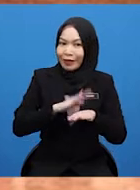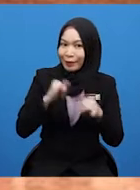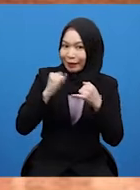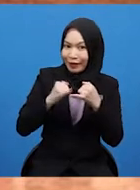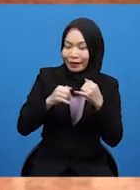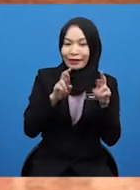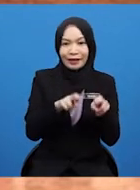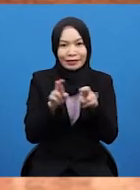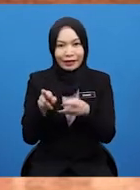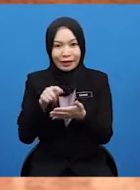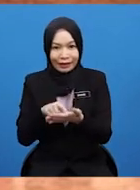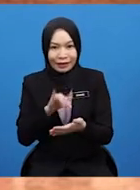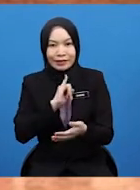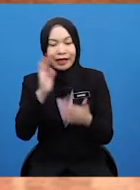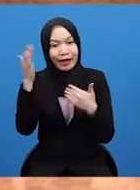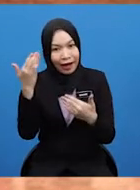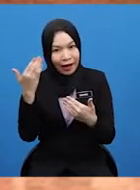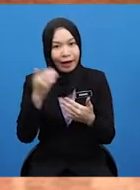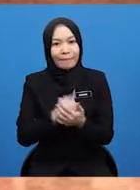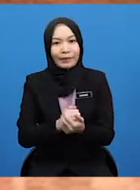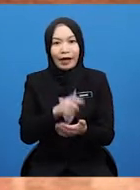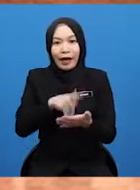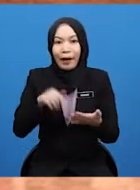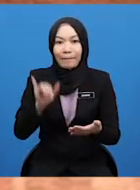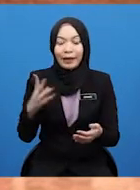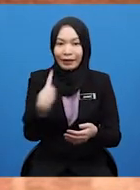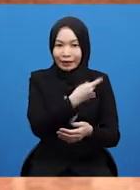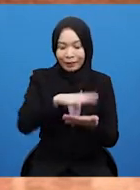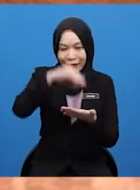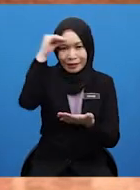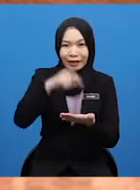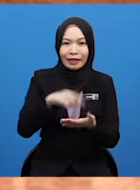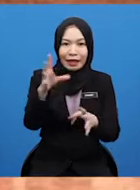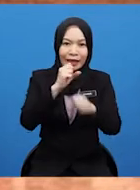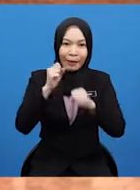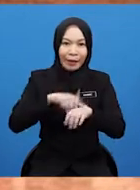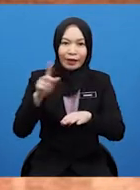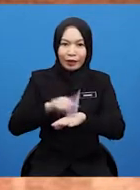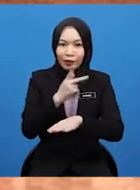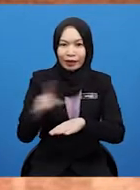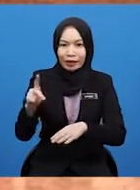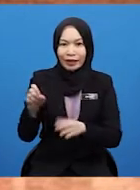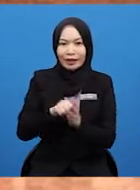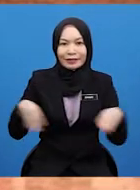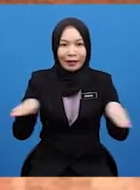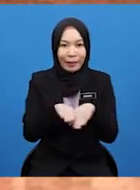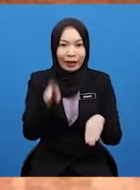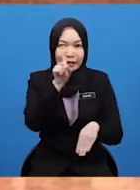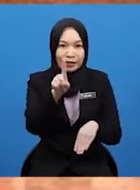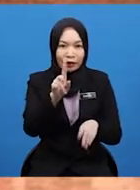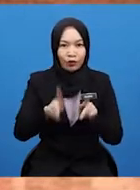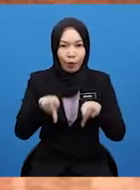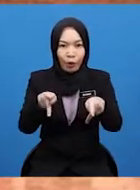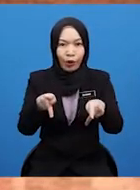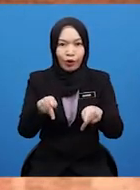Pada akhir rancangan, saya mengharapkan apa yang kita pelajari ini dapat digunakan sebagai salah satu